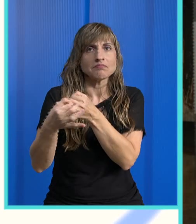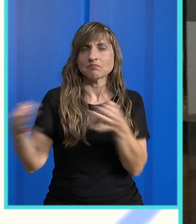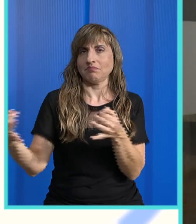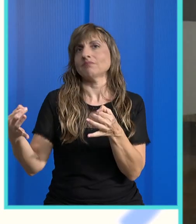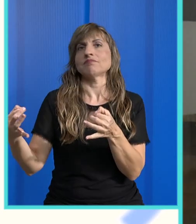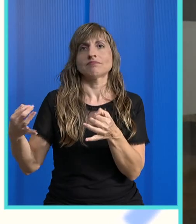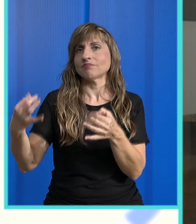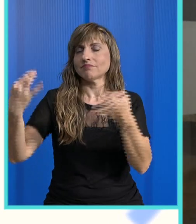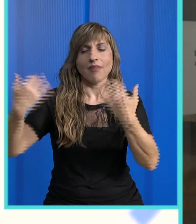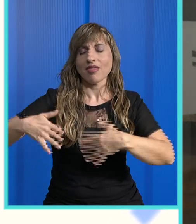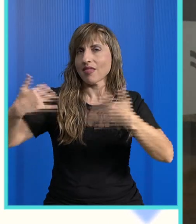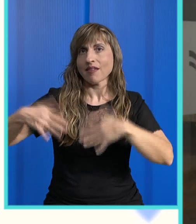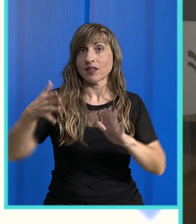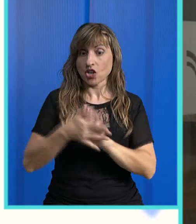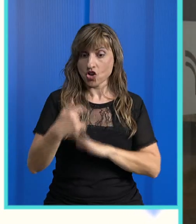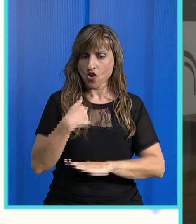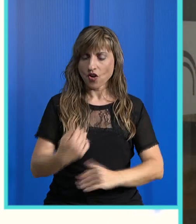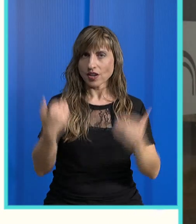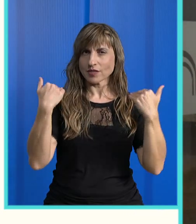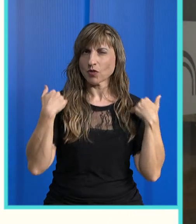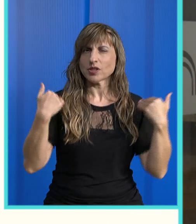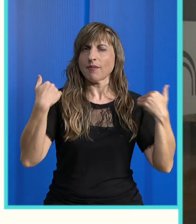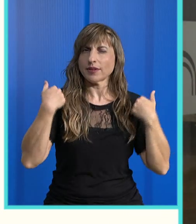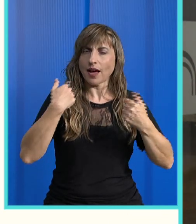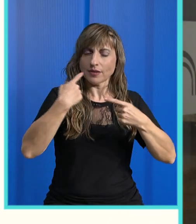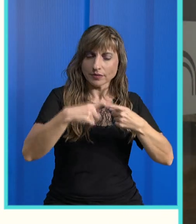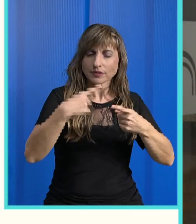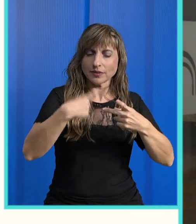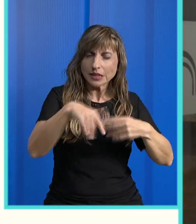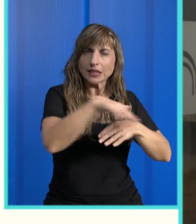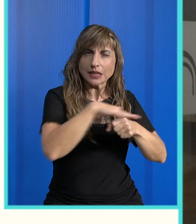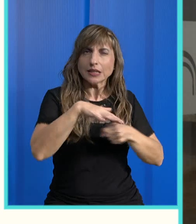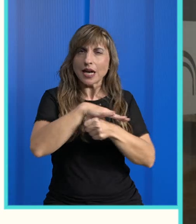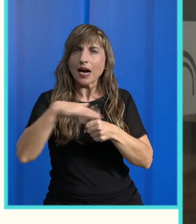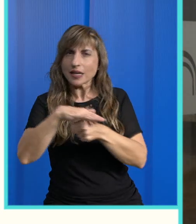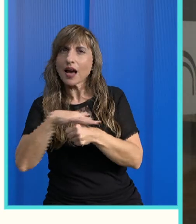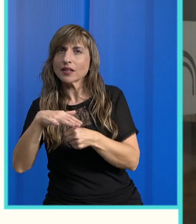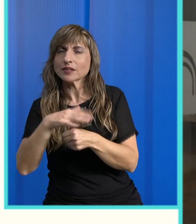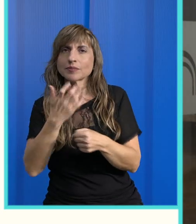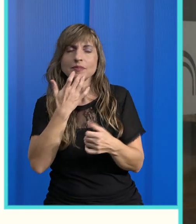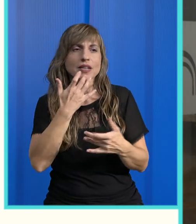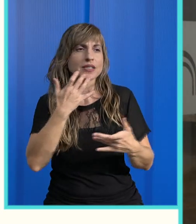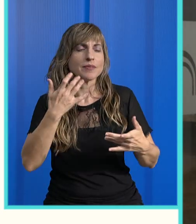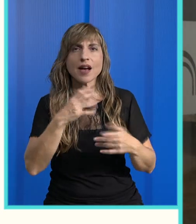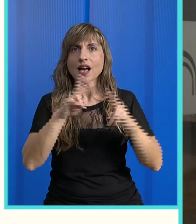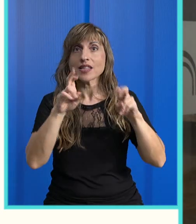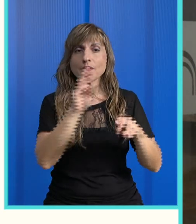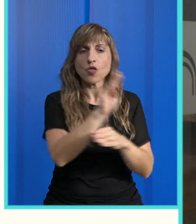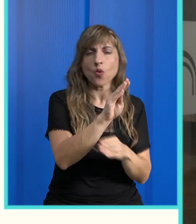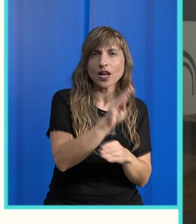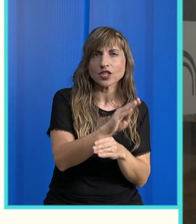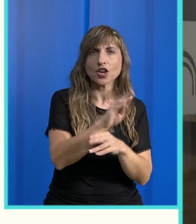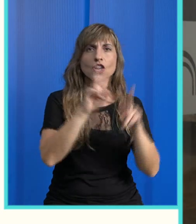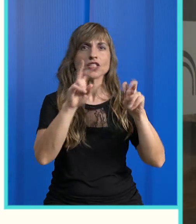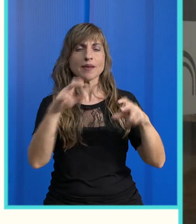per una part per les meves responsabilitats en vàres que a nivell d'edificis per exemple el tema d'educació com el